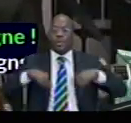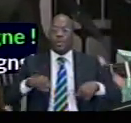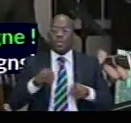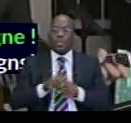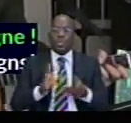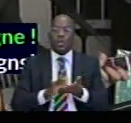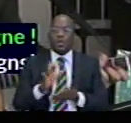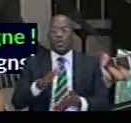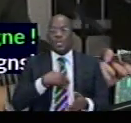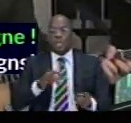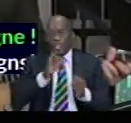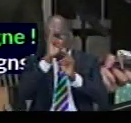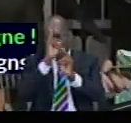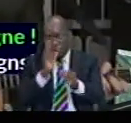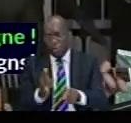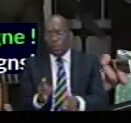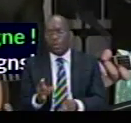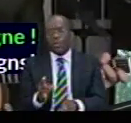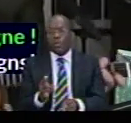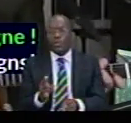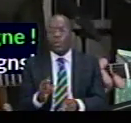et de majesté,